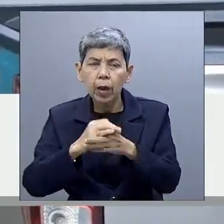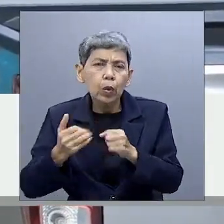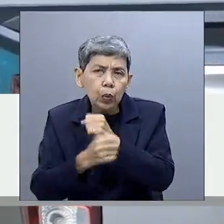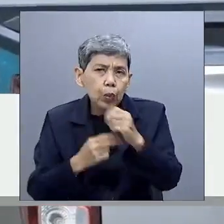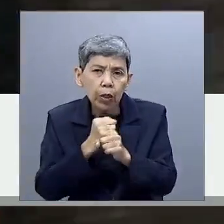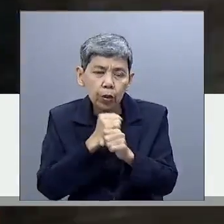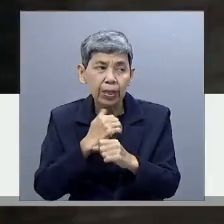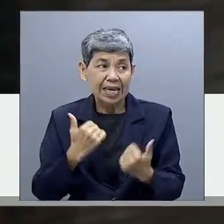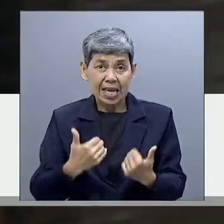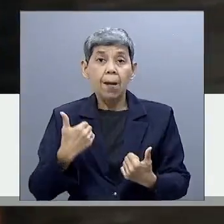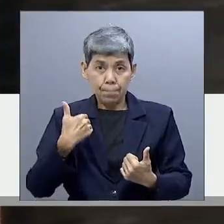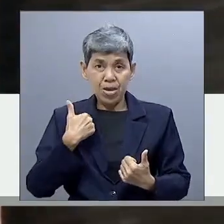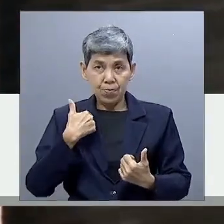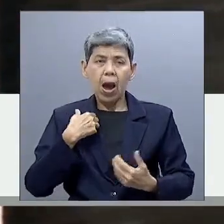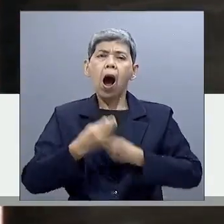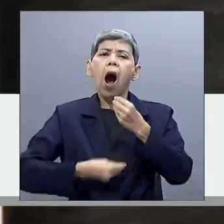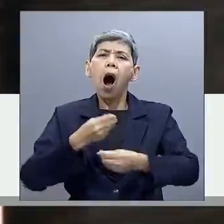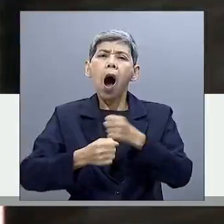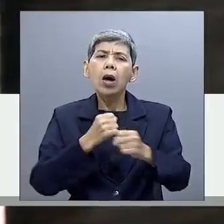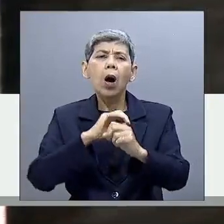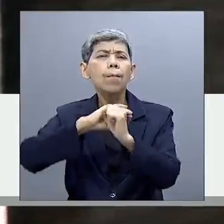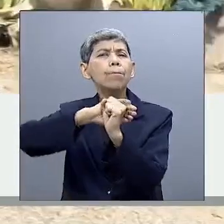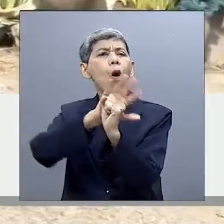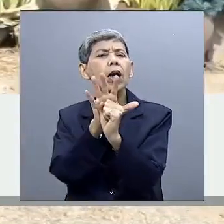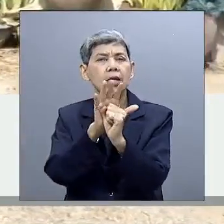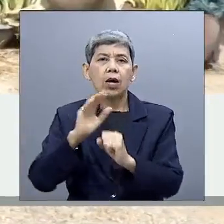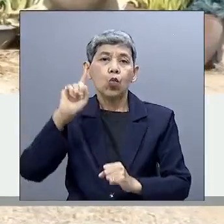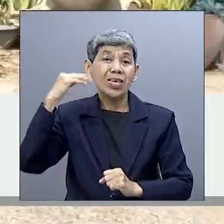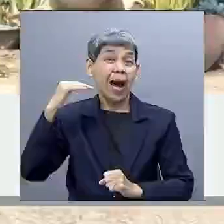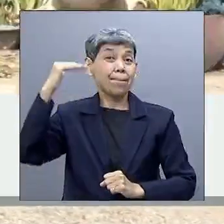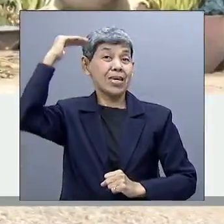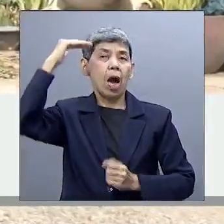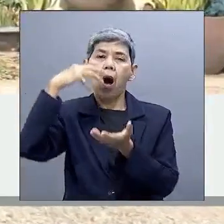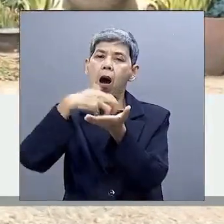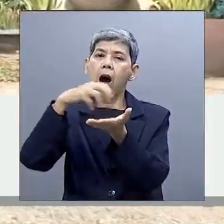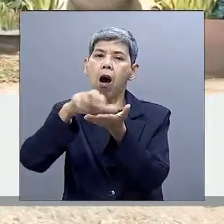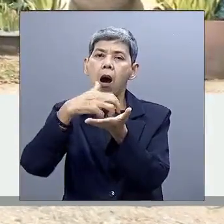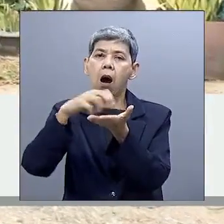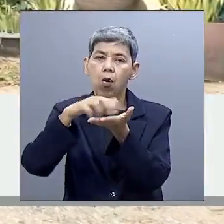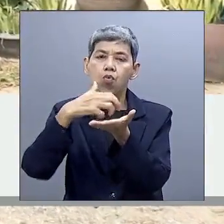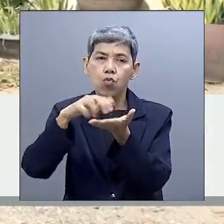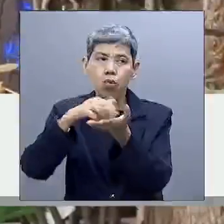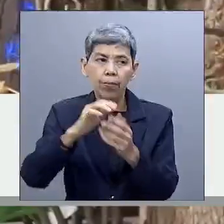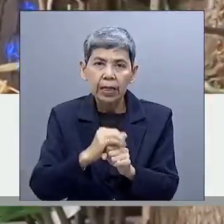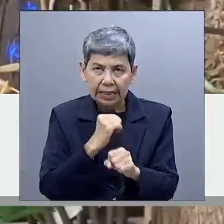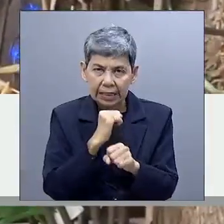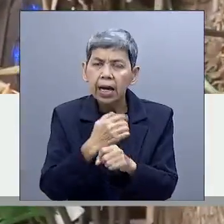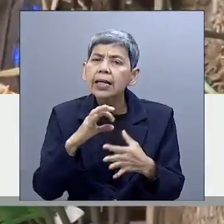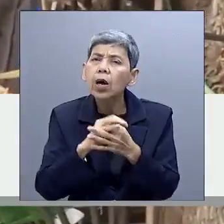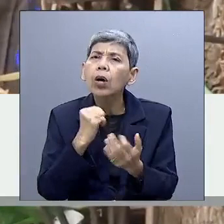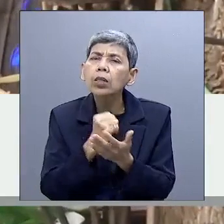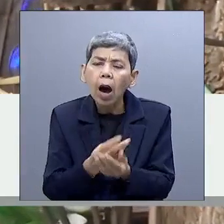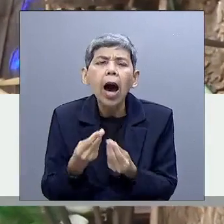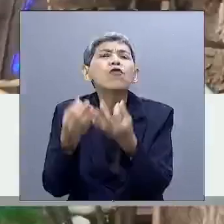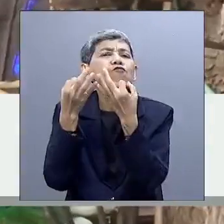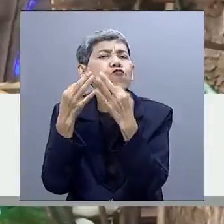ไม่ส่วนที่มีการจำหน่ายยาต้านโควิดพี่สาวของนางแอมก็ยืนยันบอกว่าไม่ได้ขายให้กับชาวบ้านแต่ว่าเป็นการแจกให้ฟ